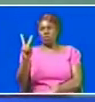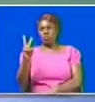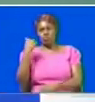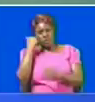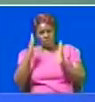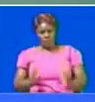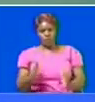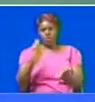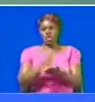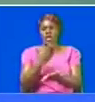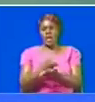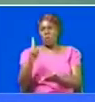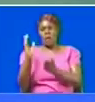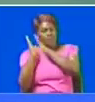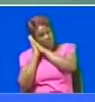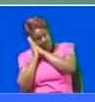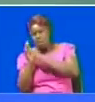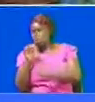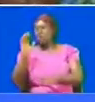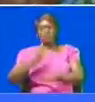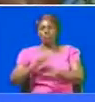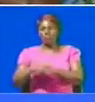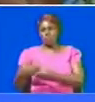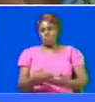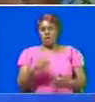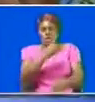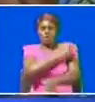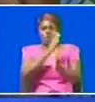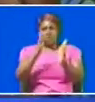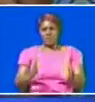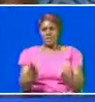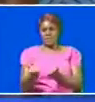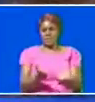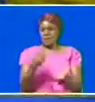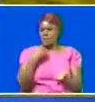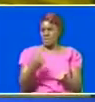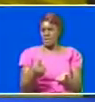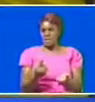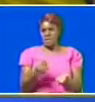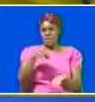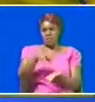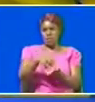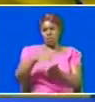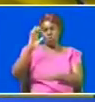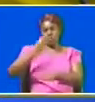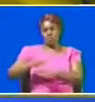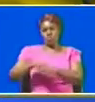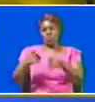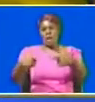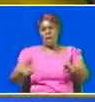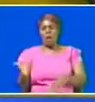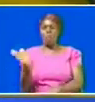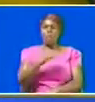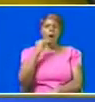each bed, and this environment is also not good for babies. Madaktari wanaomhudumia wanasema sasa hali yake ni nzuri kuruhusiwa kurudi